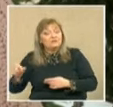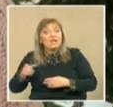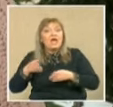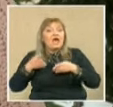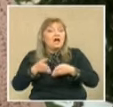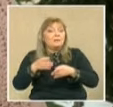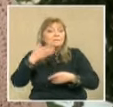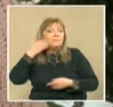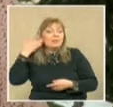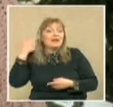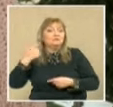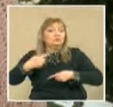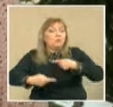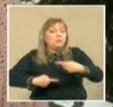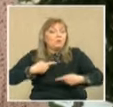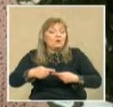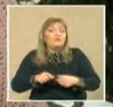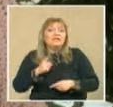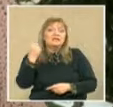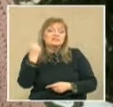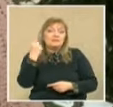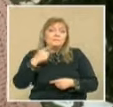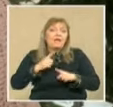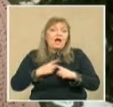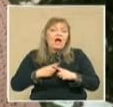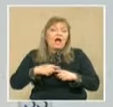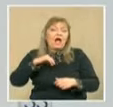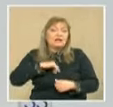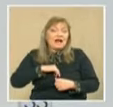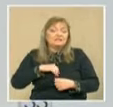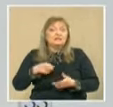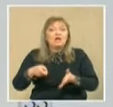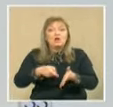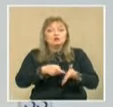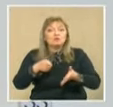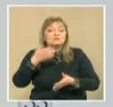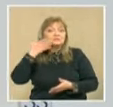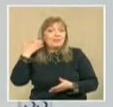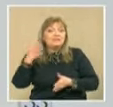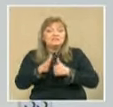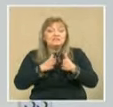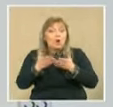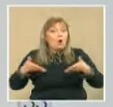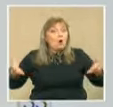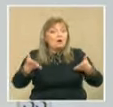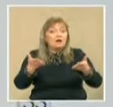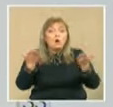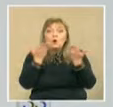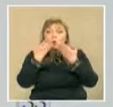И може би и самия му характер и този също досег с младите хора, с